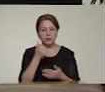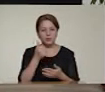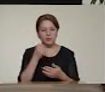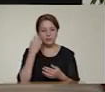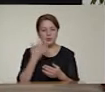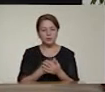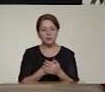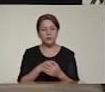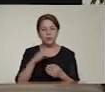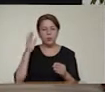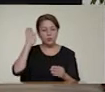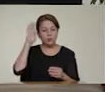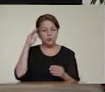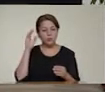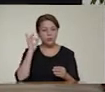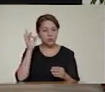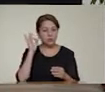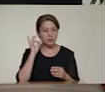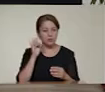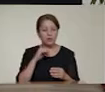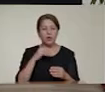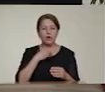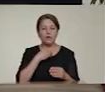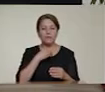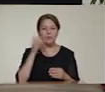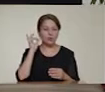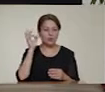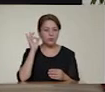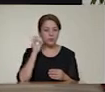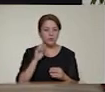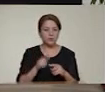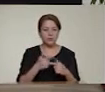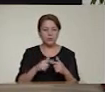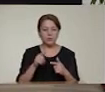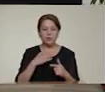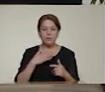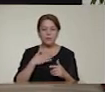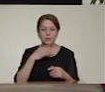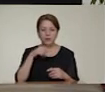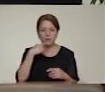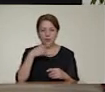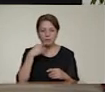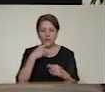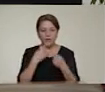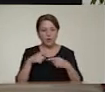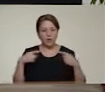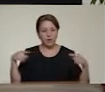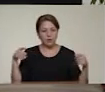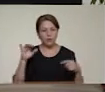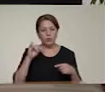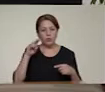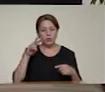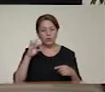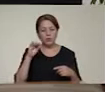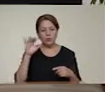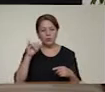bilasiz. Suvning shildirashi yoki hayvonlarning ovozi yoki biz talaffuz qiladigan turli unli va